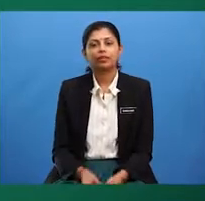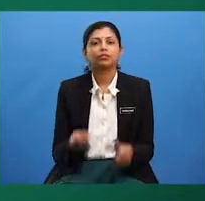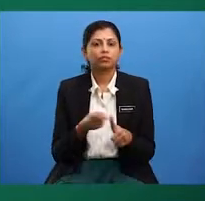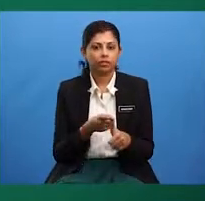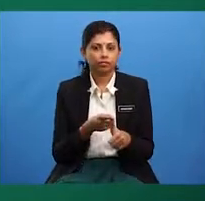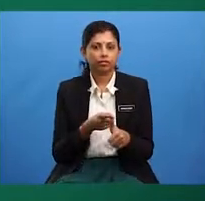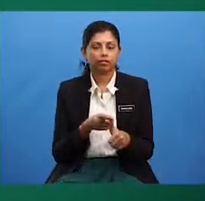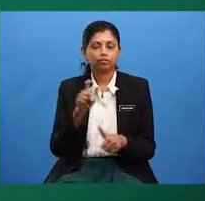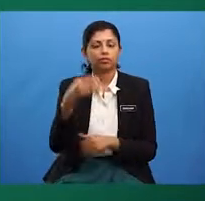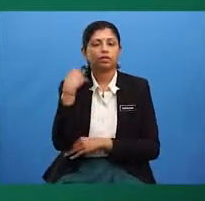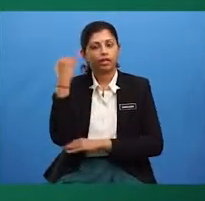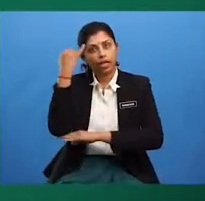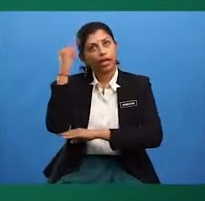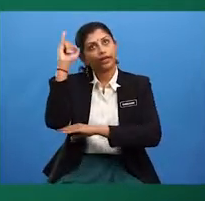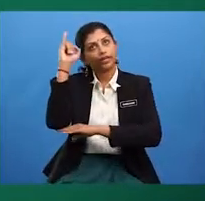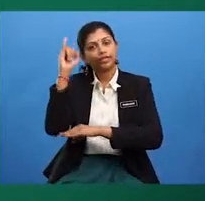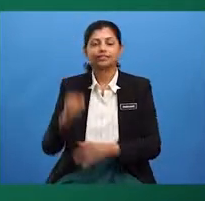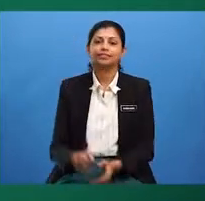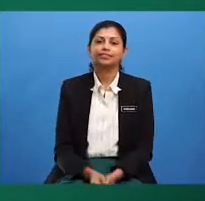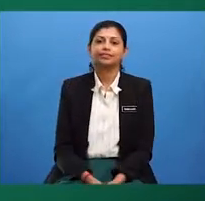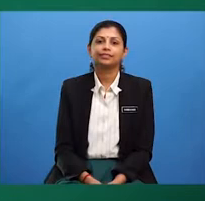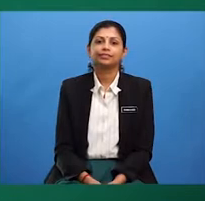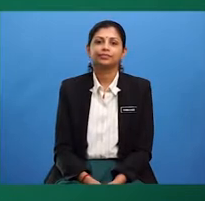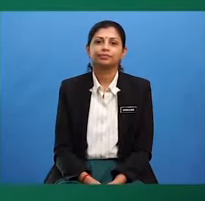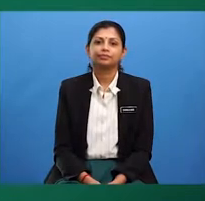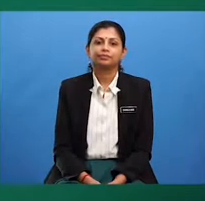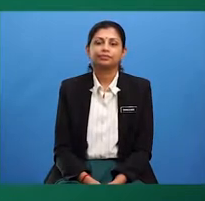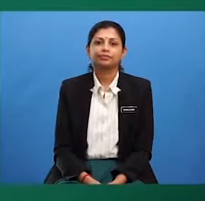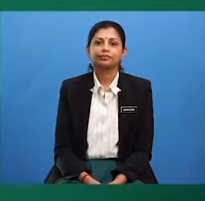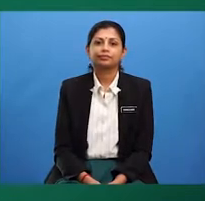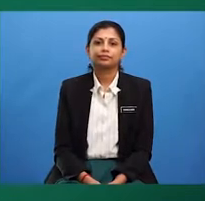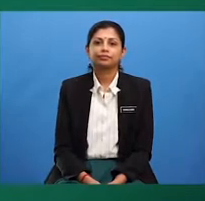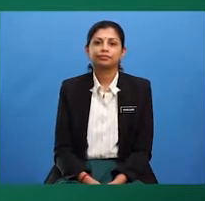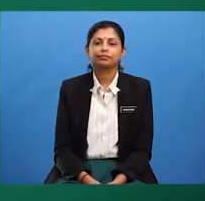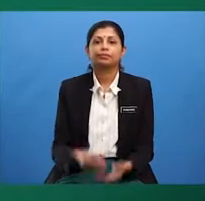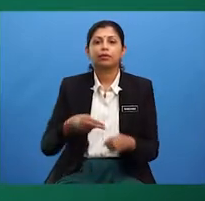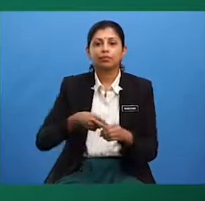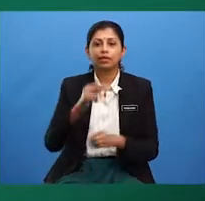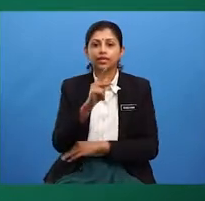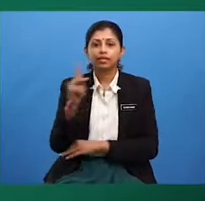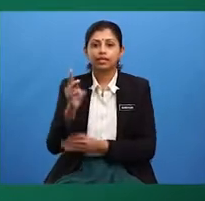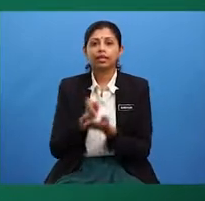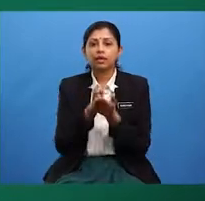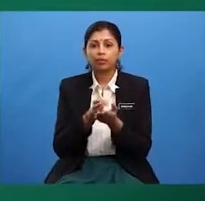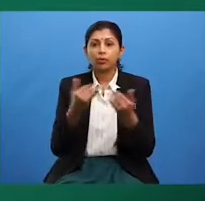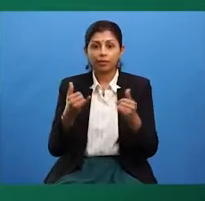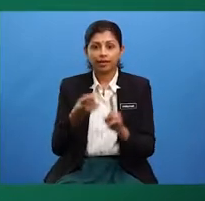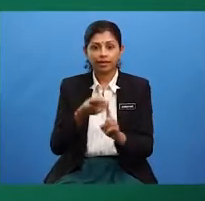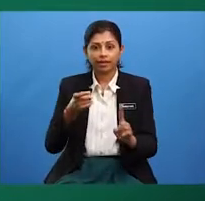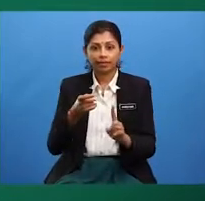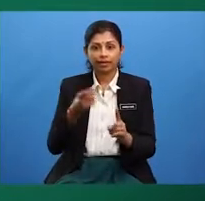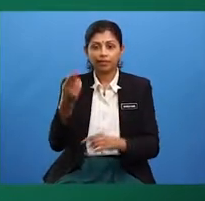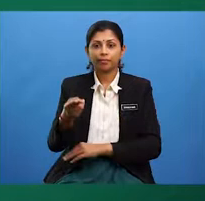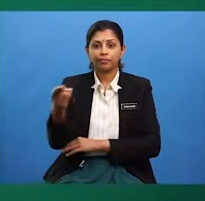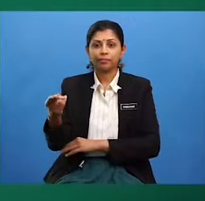Langkah kedua, menjana idea. Kamu akan menghasilkan bot mainan